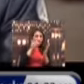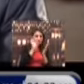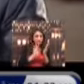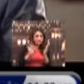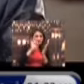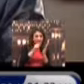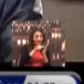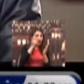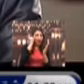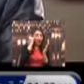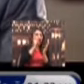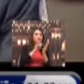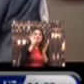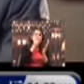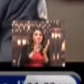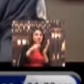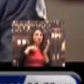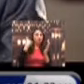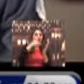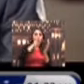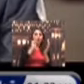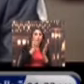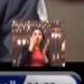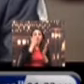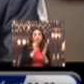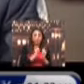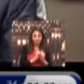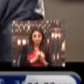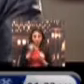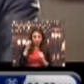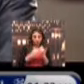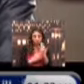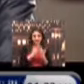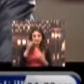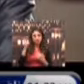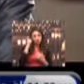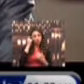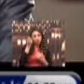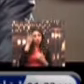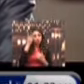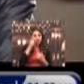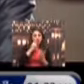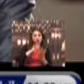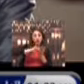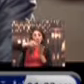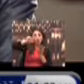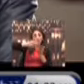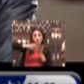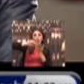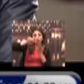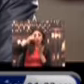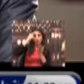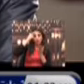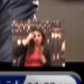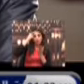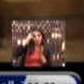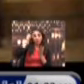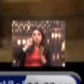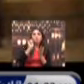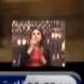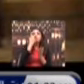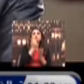وموقع الحادث بالظبط. الاهم من ده كله اللي هو بيبعت الرسائل ده كله في اقل من